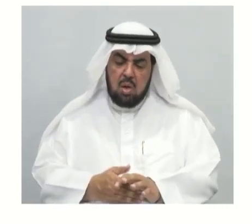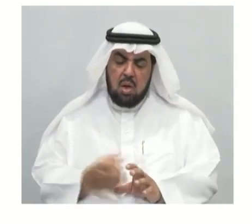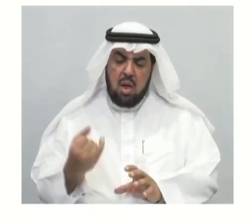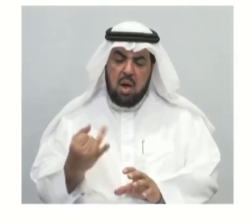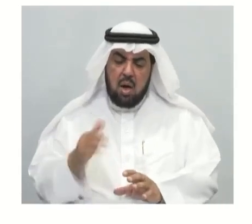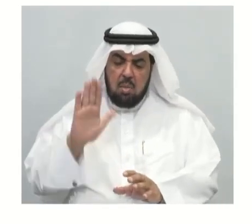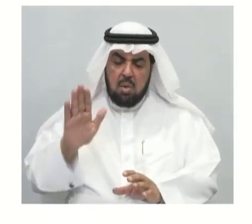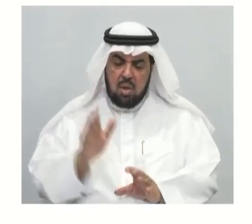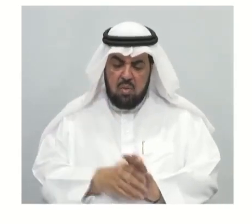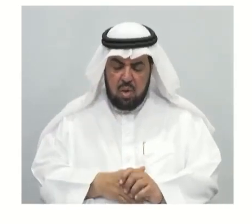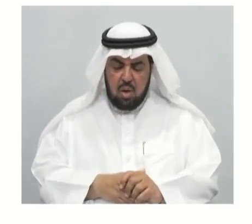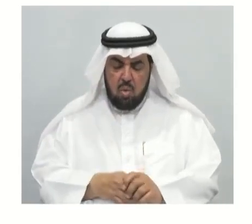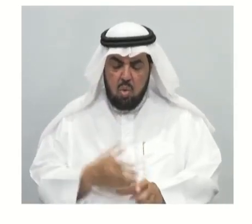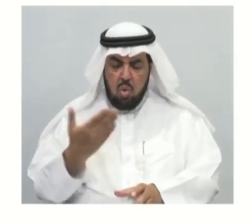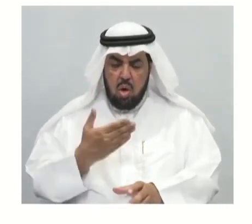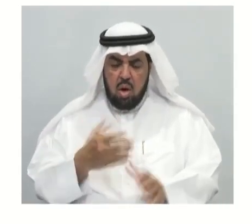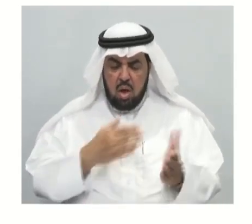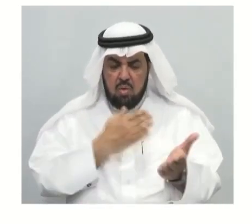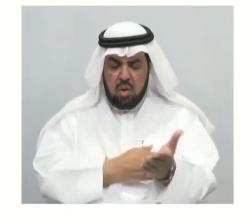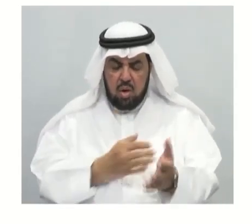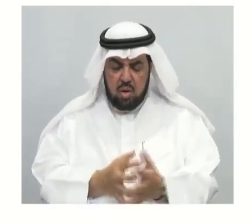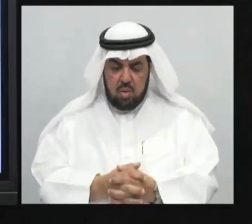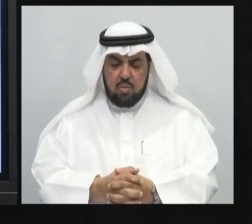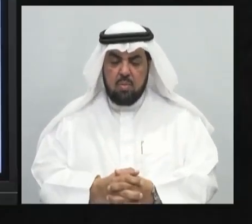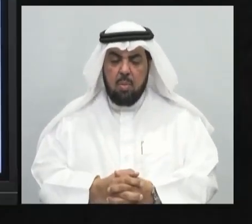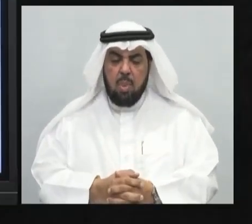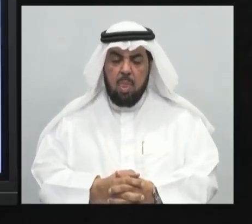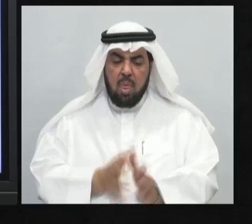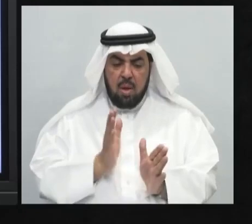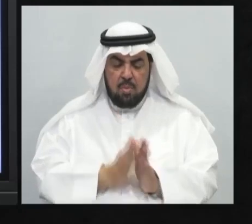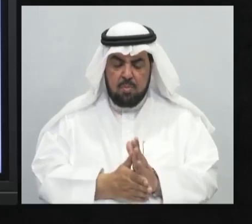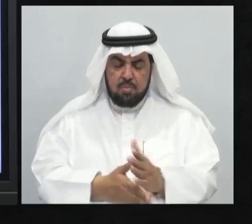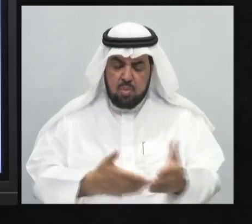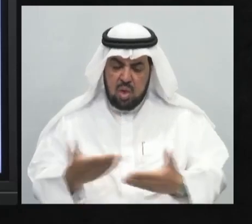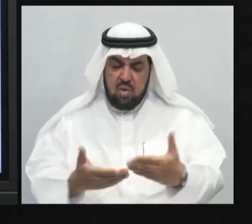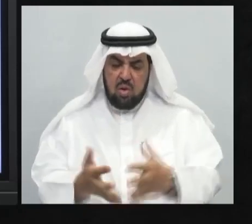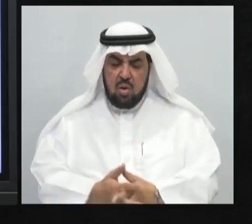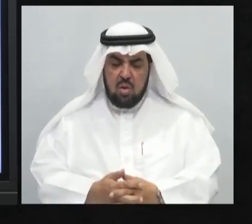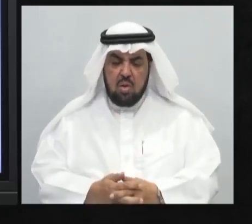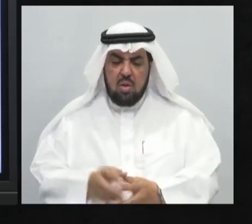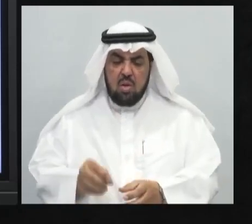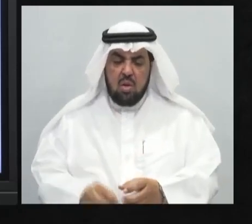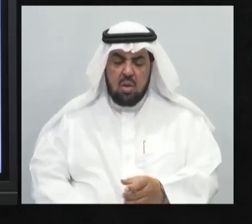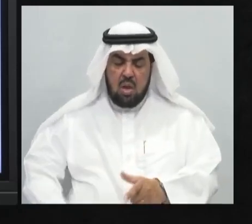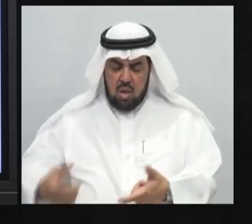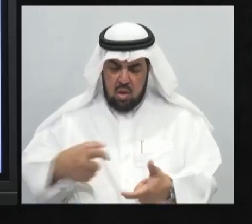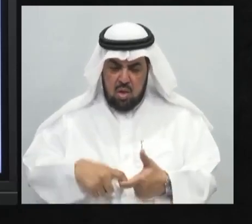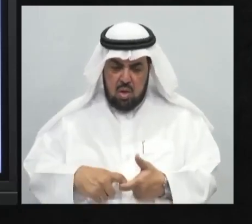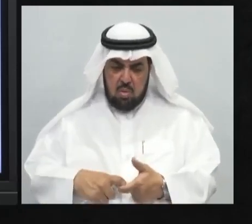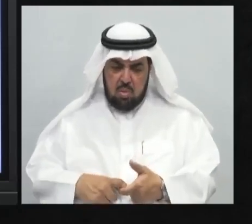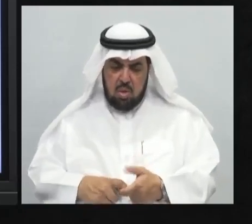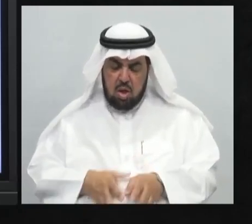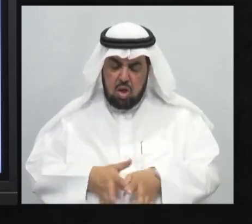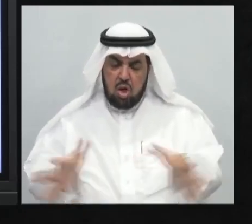رقم الصفحه في هذا الملف واذا كان ملفك تفاعلي بامكانك انك تضع ارتباط